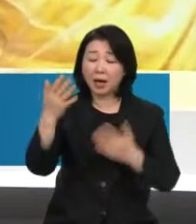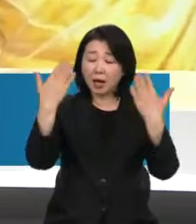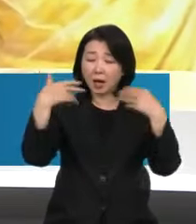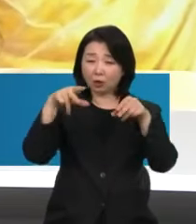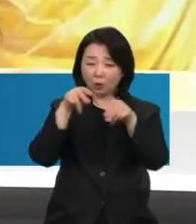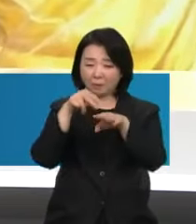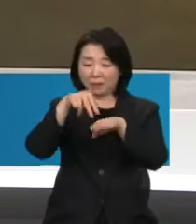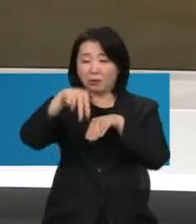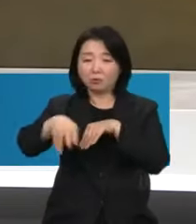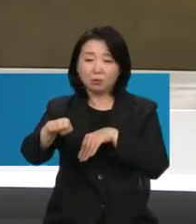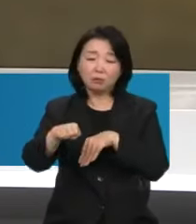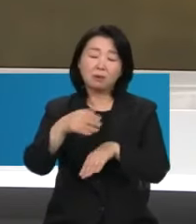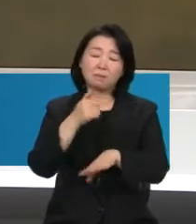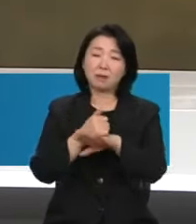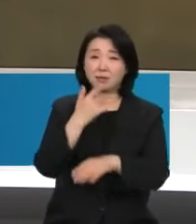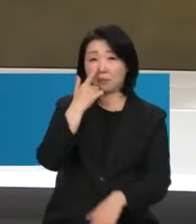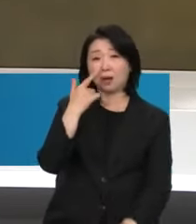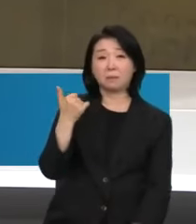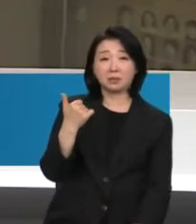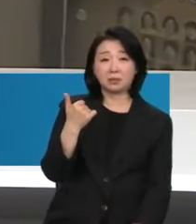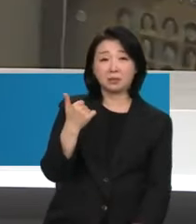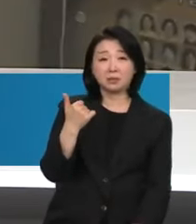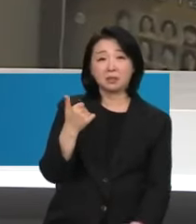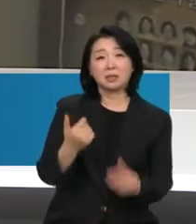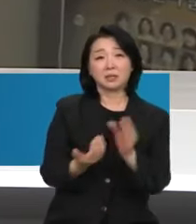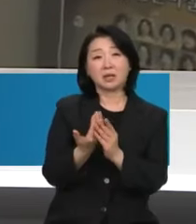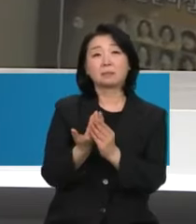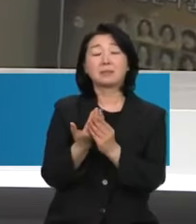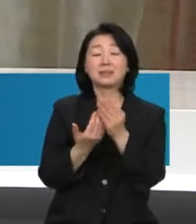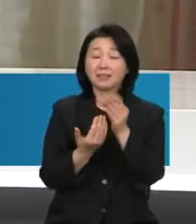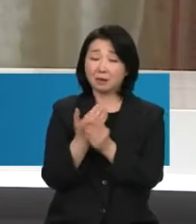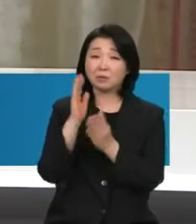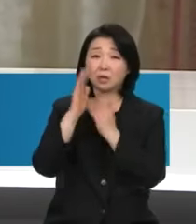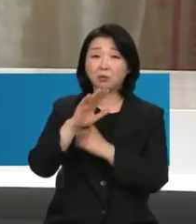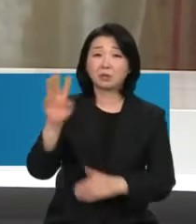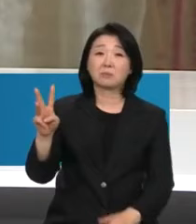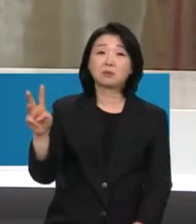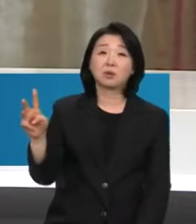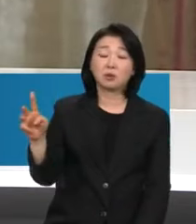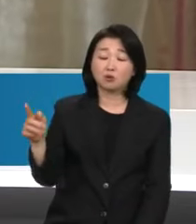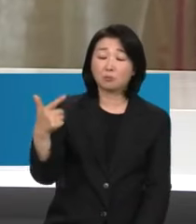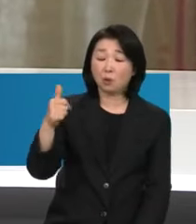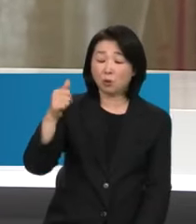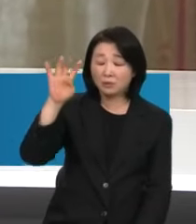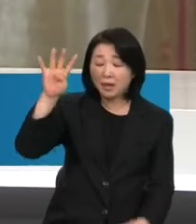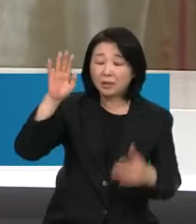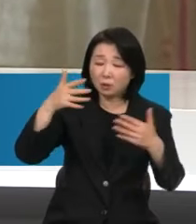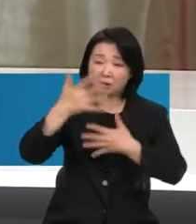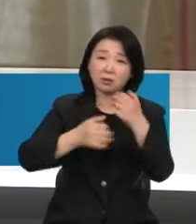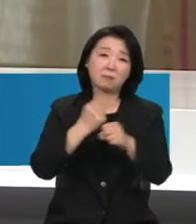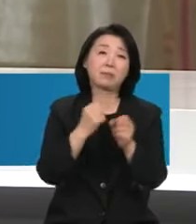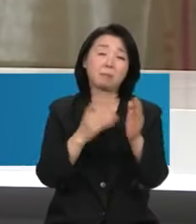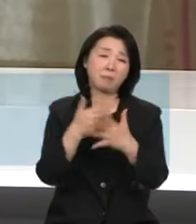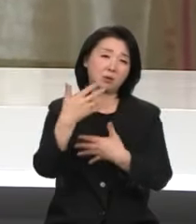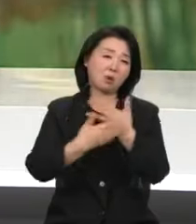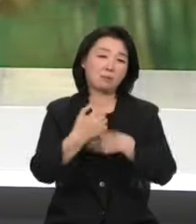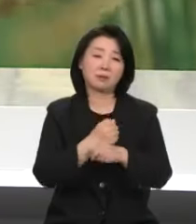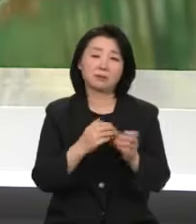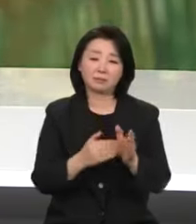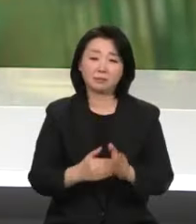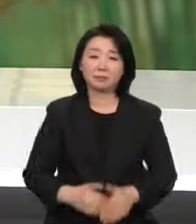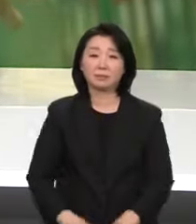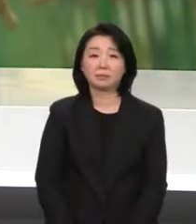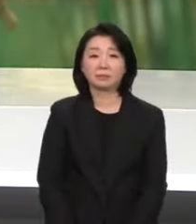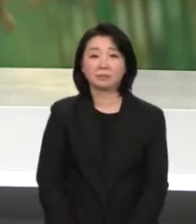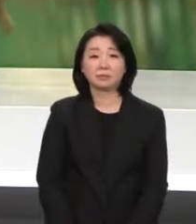아버지는 참사 이후 3,654일 동안 영상으로 기록을 남기고 이걸 영화로 엮었습니다. 한민정